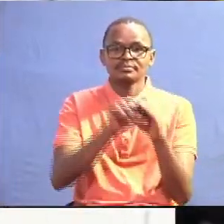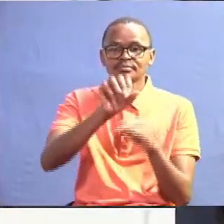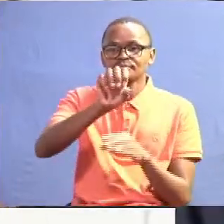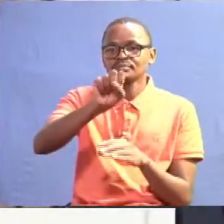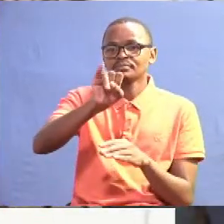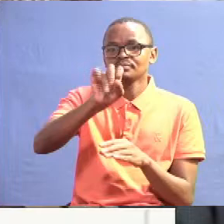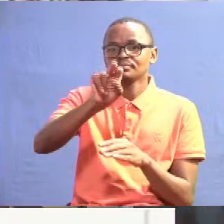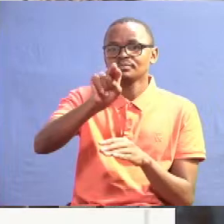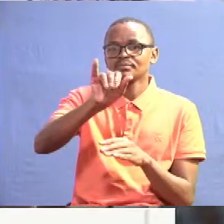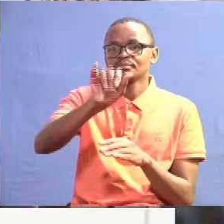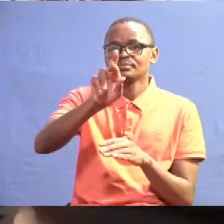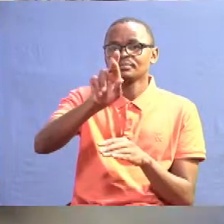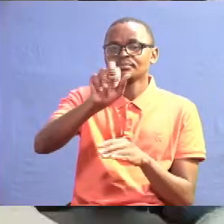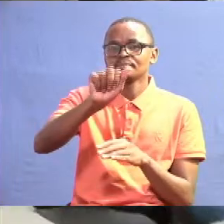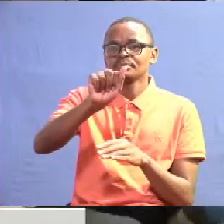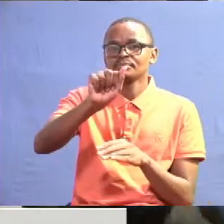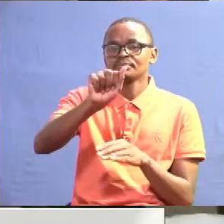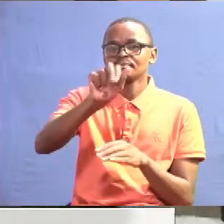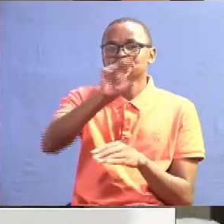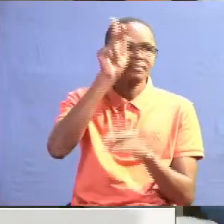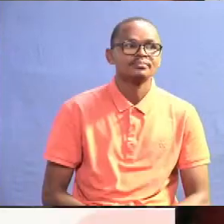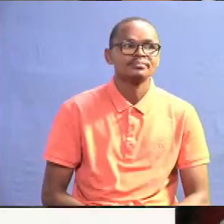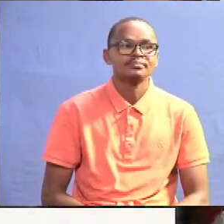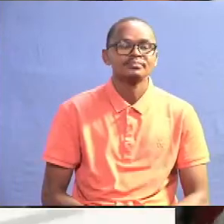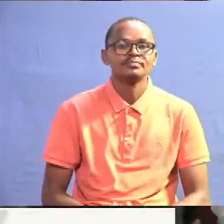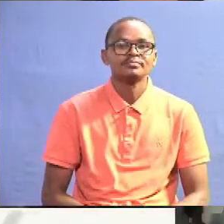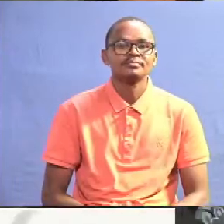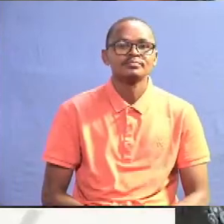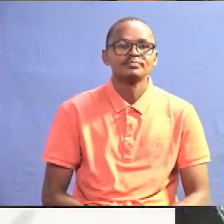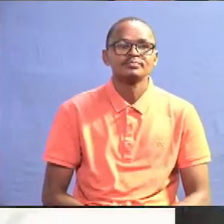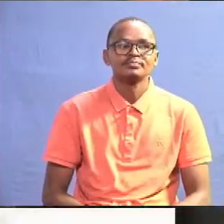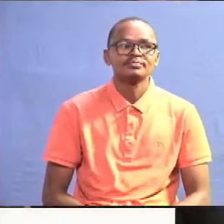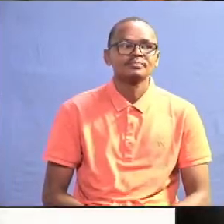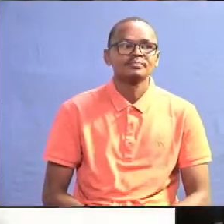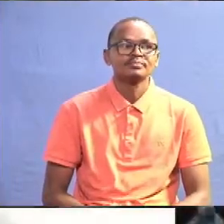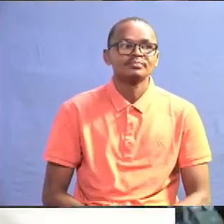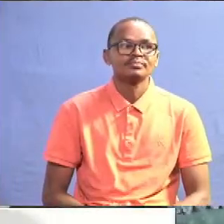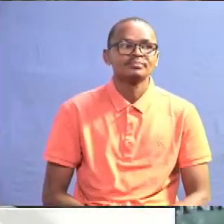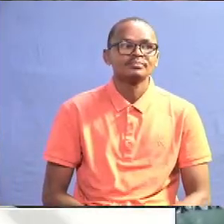Shinyala, Kakamega County. Shinyala wa mjambo.